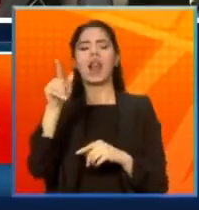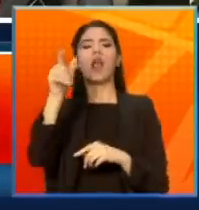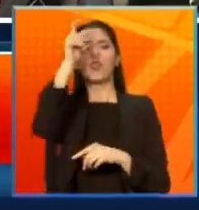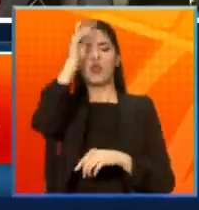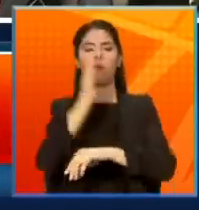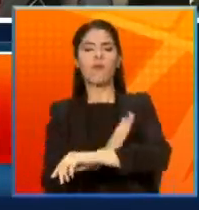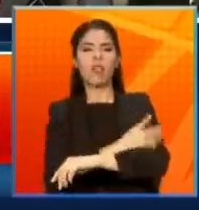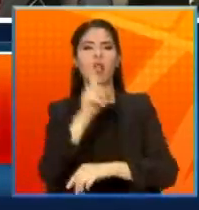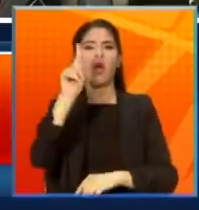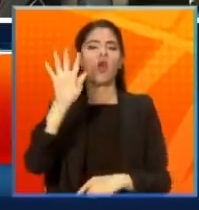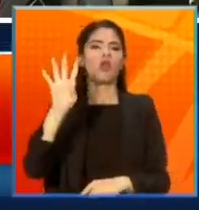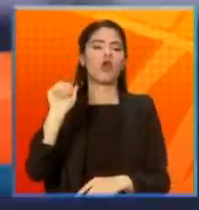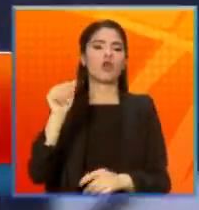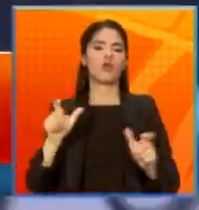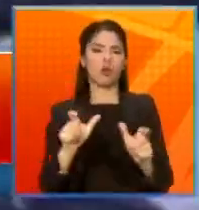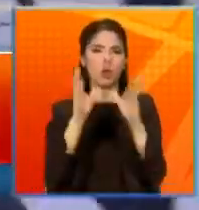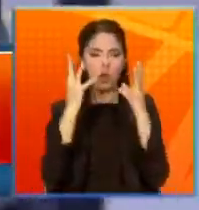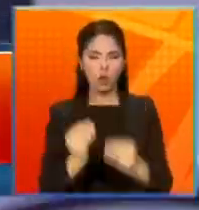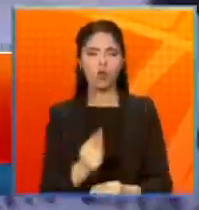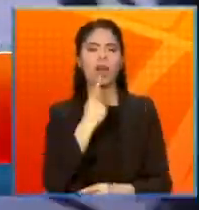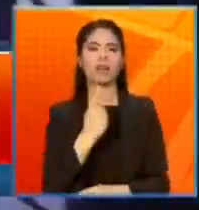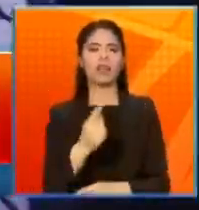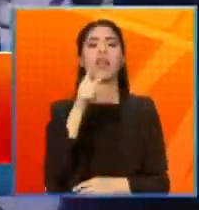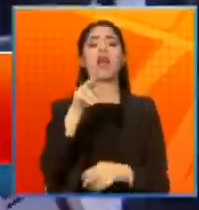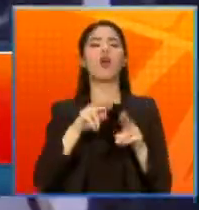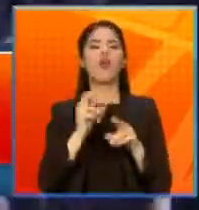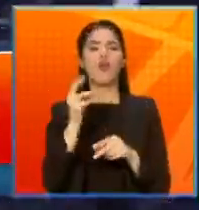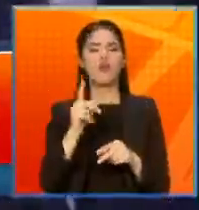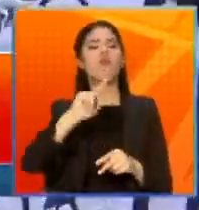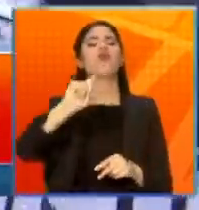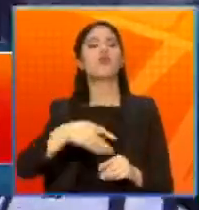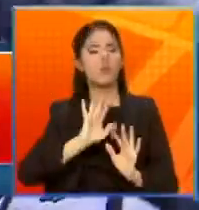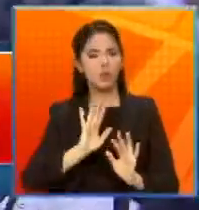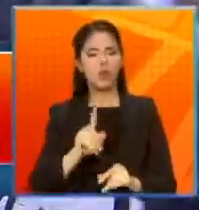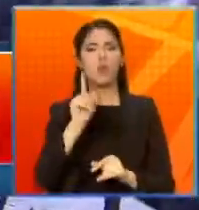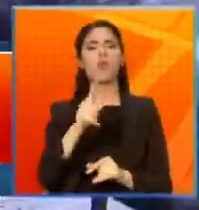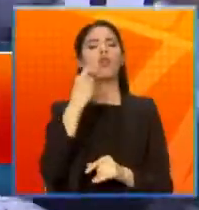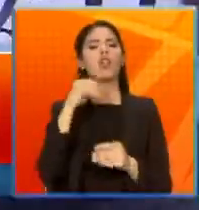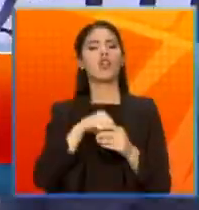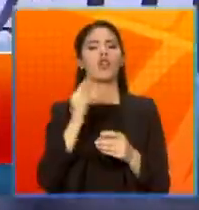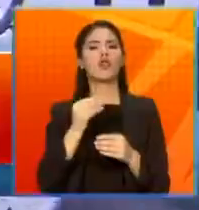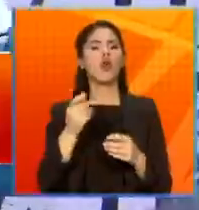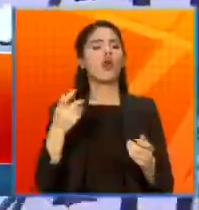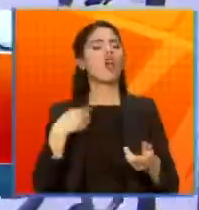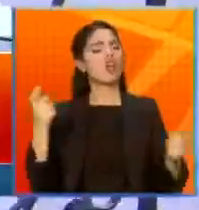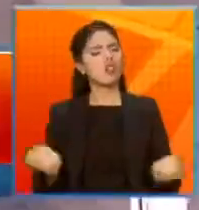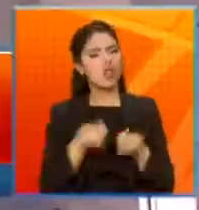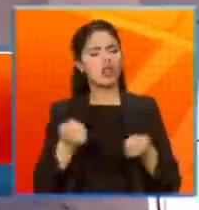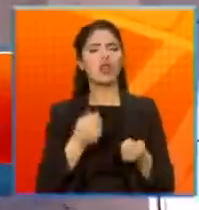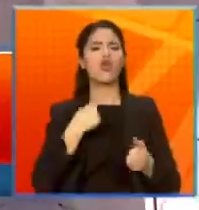süreyle gözlem altında tutulacak dedi. Virüse rastlanılmadı, korunmak için büyük çaba sarf ediyoruz diye de